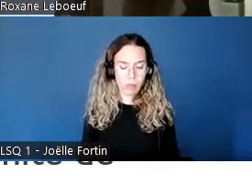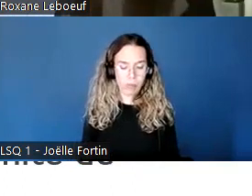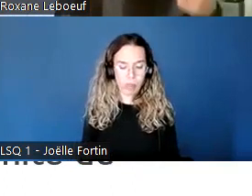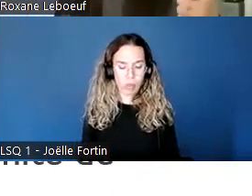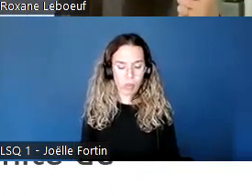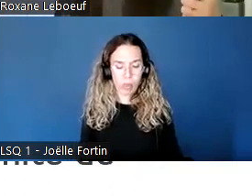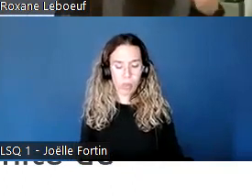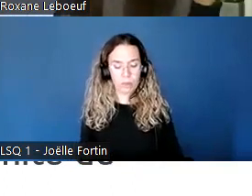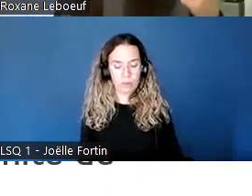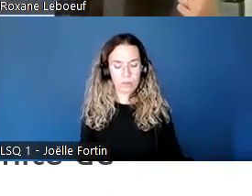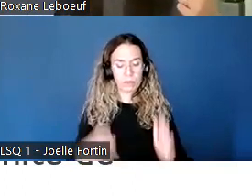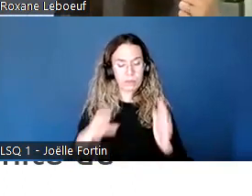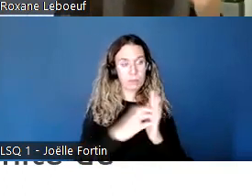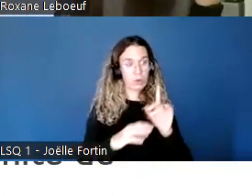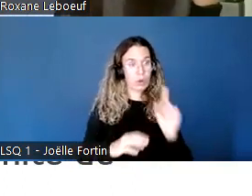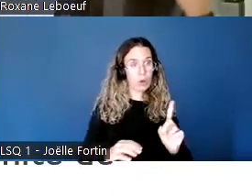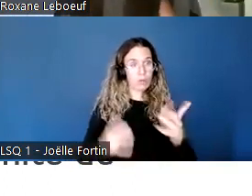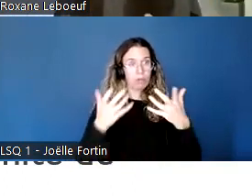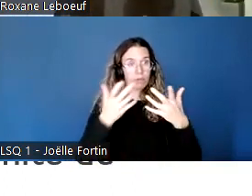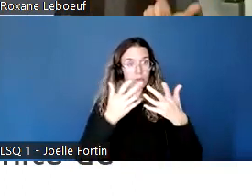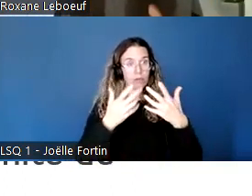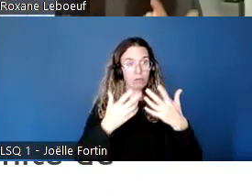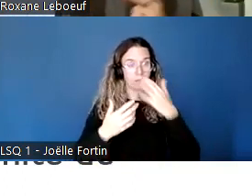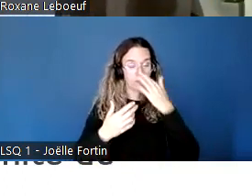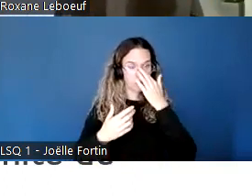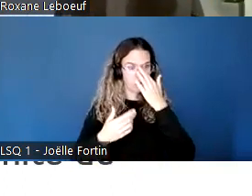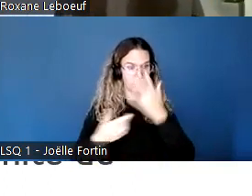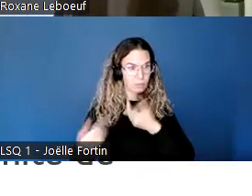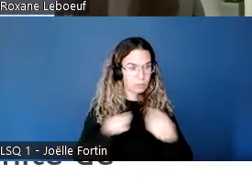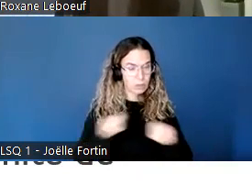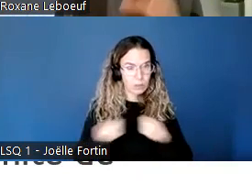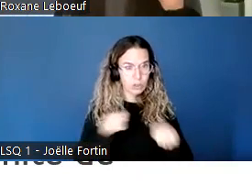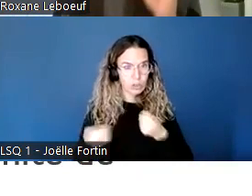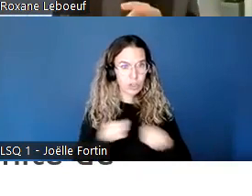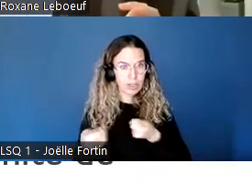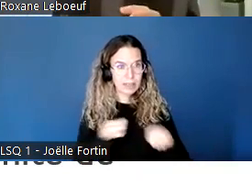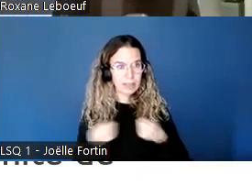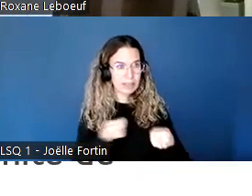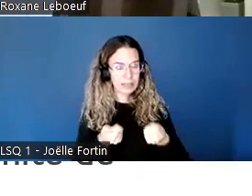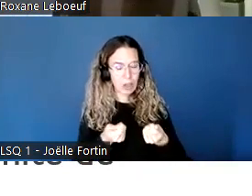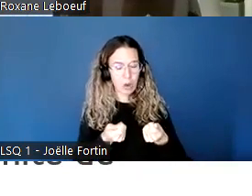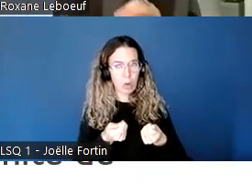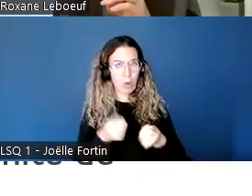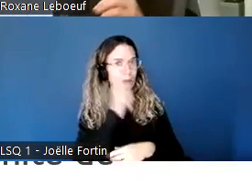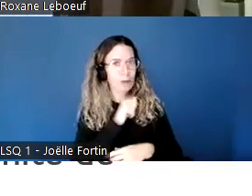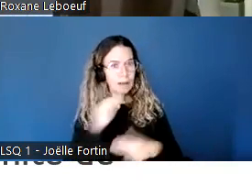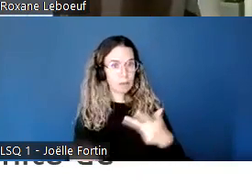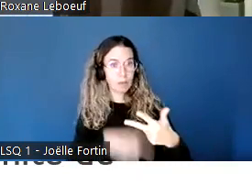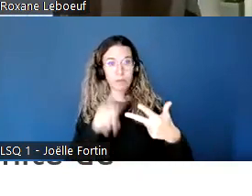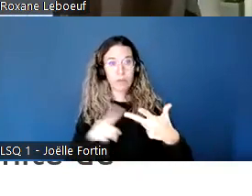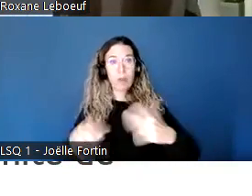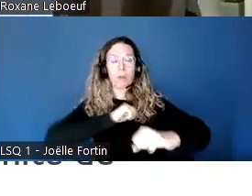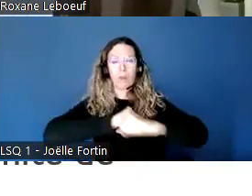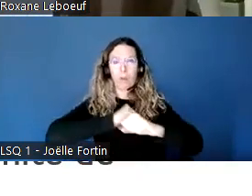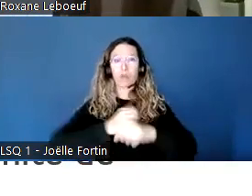Donc, module 1, mécanisme d'accueil des nouveaux résidents. Module 2, gestion des situations d'intolérance. Et le dernier module porte sur la promotion de